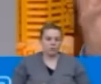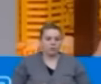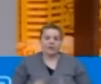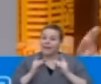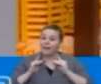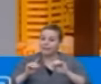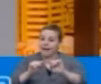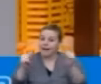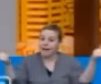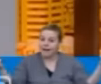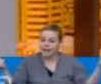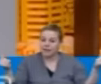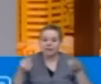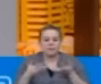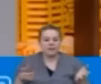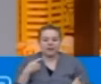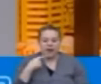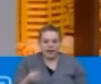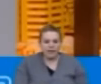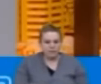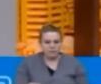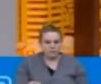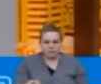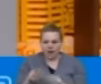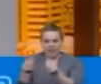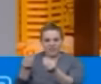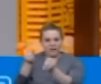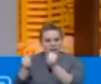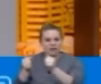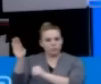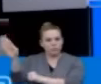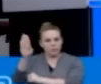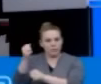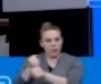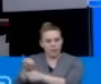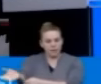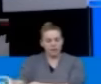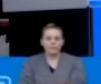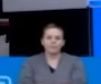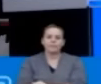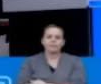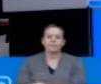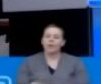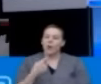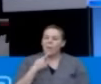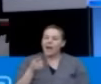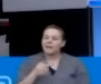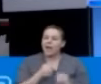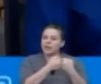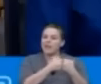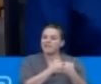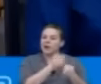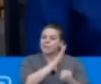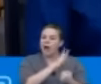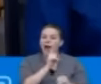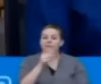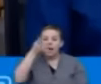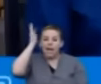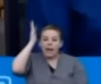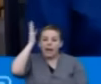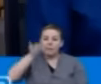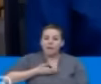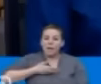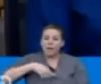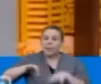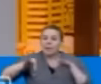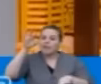לדרך אחרת בלי שנגיד על הדברים הקשים שנתניהו מבצע. אבל שי אומר, יכול שאתה תילחם ברע, אבל יאיר לפיד יקבל את המנדטים.